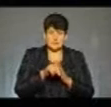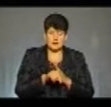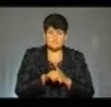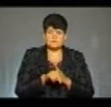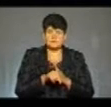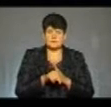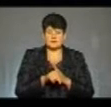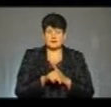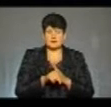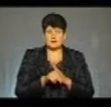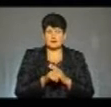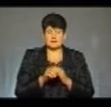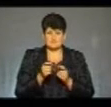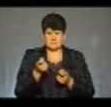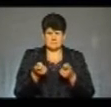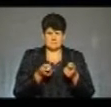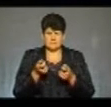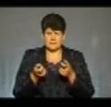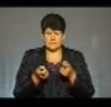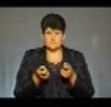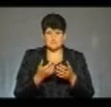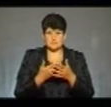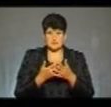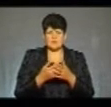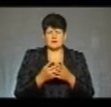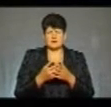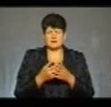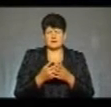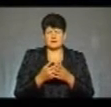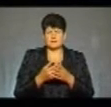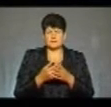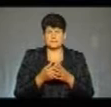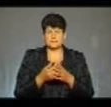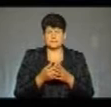пристрій, уражаючі елементи у вигляді алюмінієвих